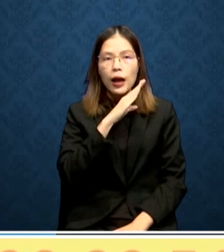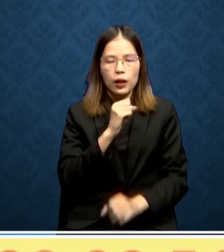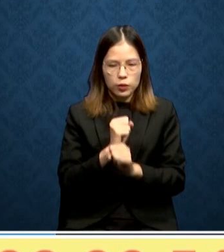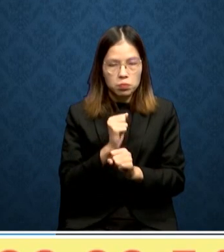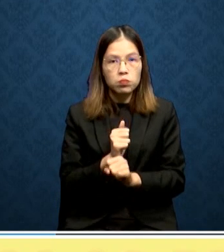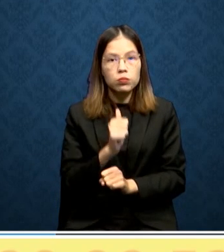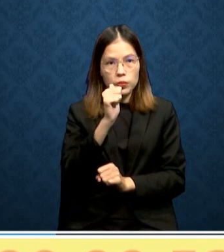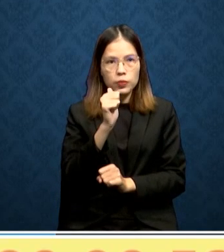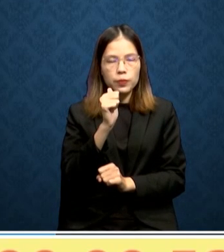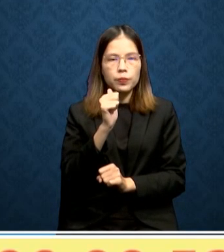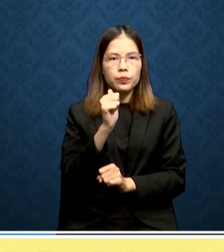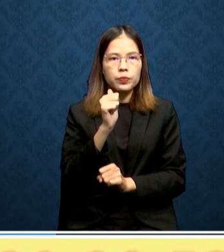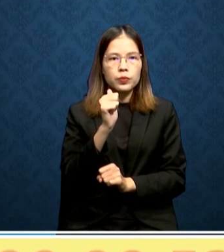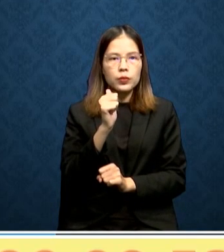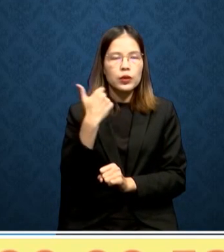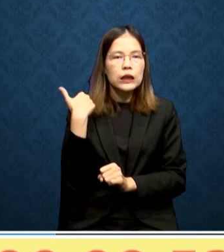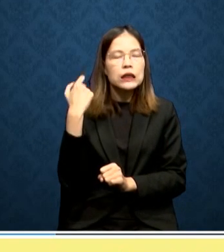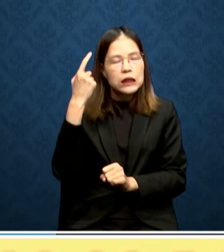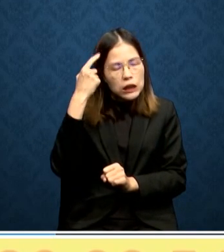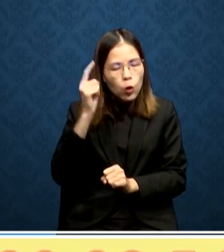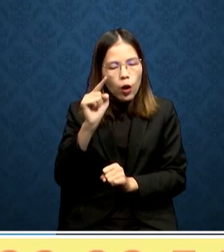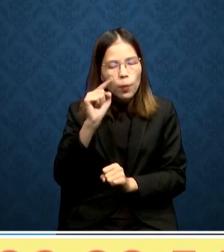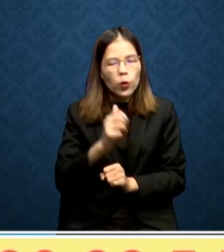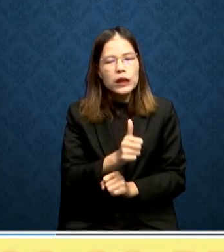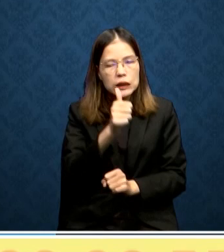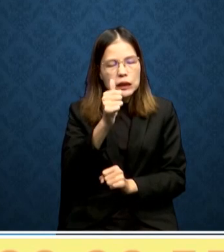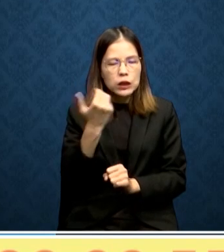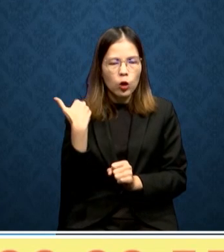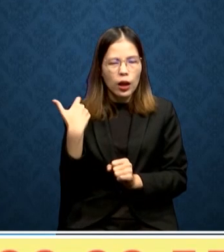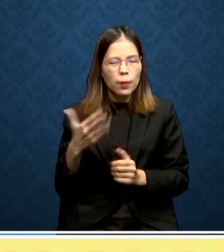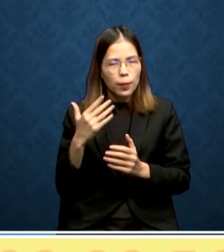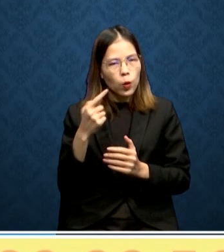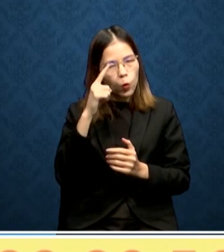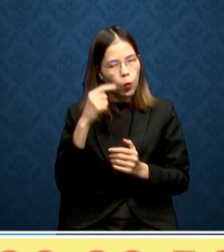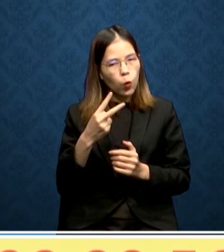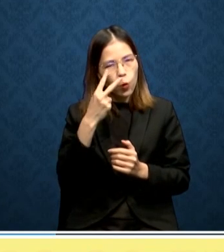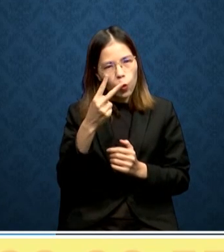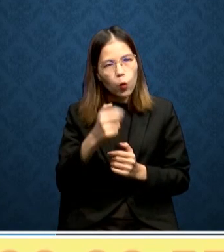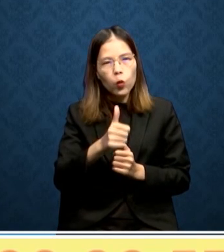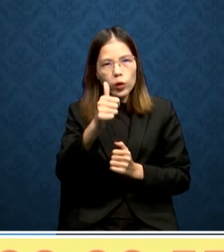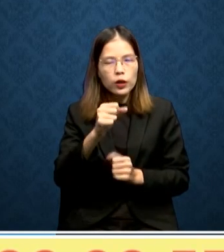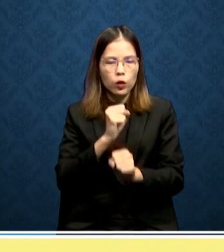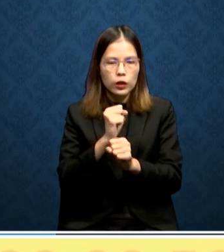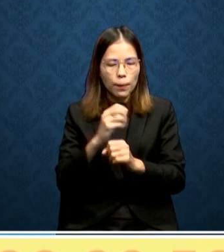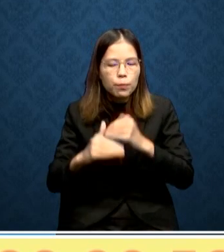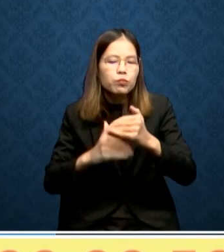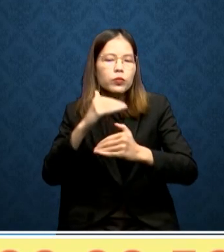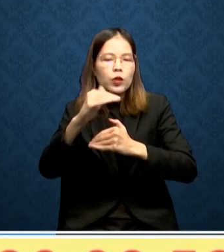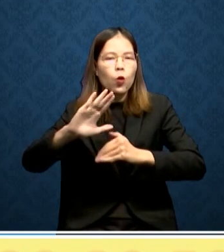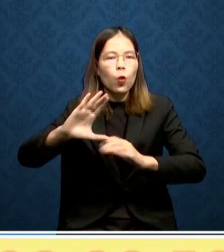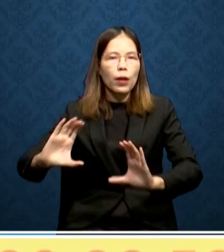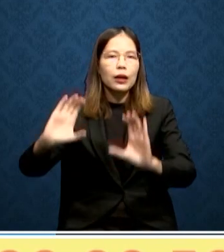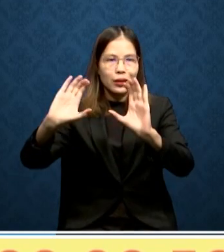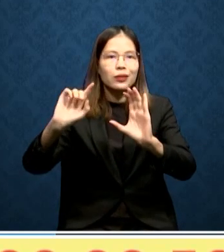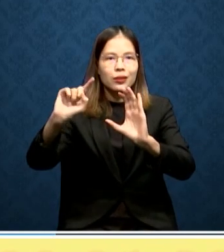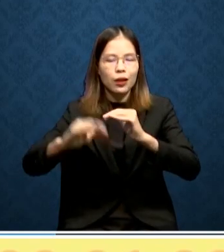แล้วดิฉันมั่นใจเป็นอย่างยิ่งว่าจะเป็นผลดีต่อการสร้างภาพลักษณ์ที่ดีของการดำเนินงานของหน่วยงานภาครัฐ